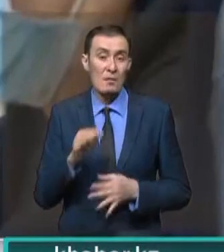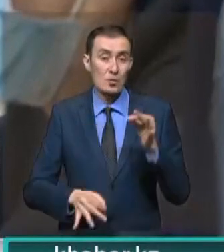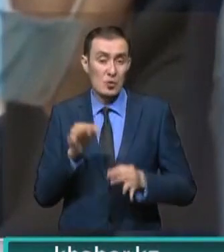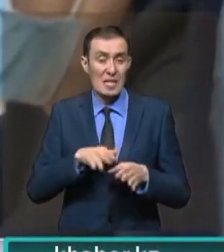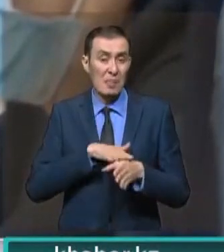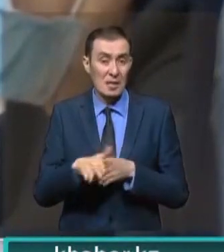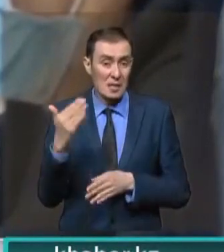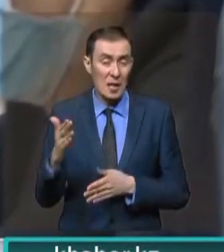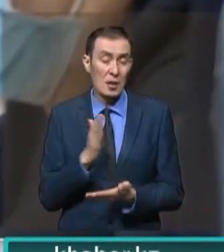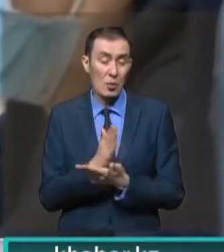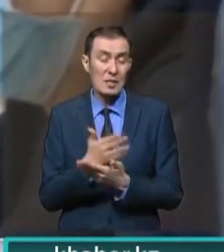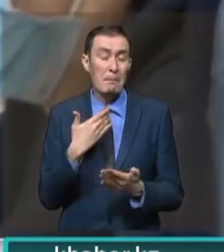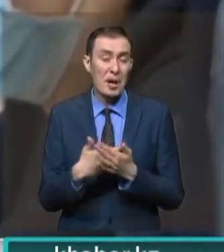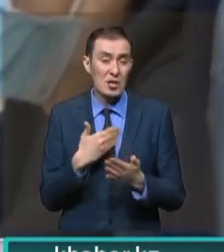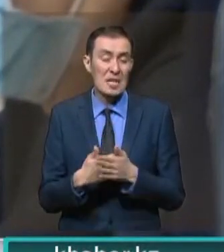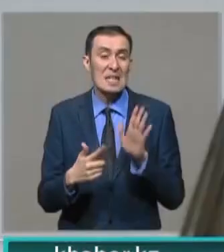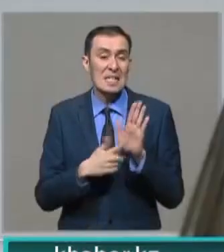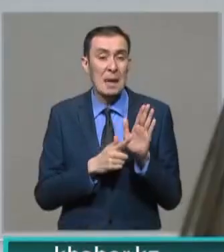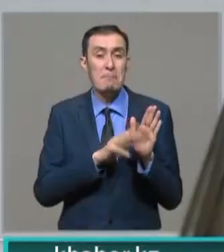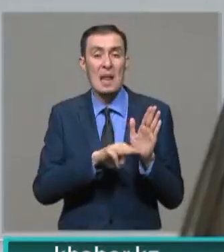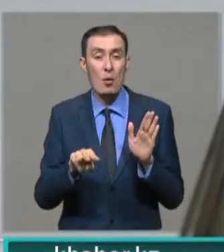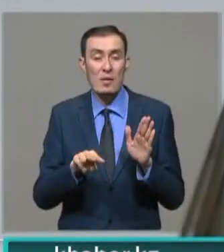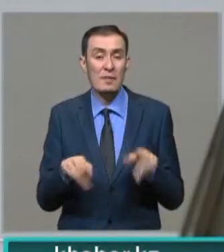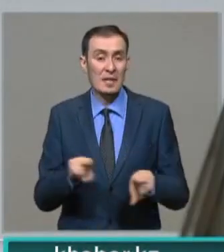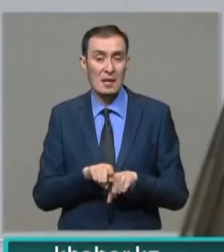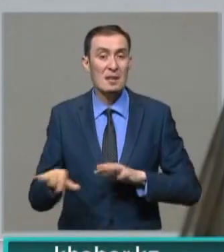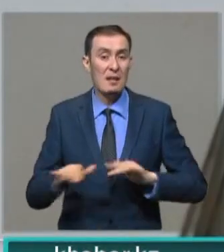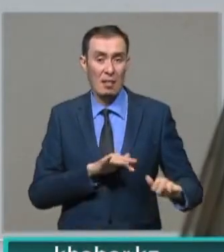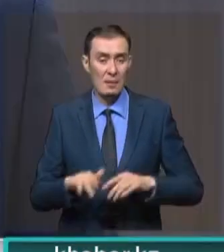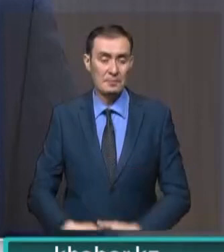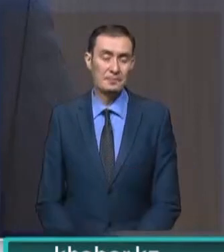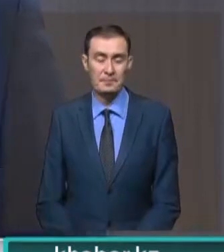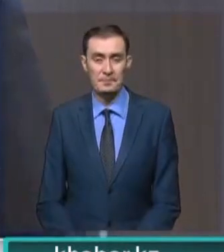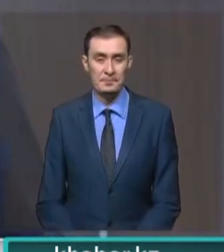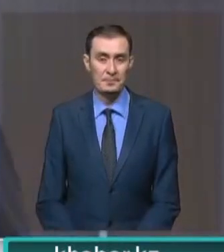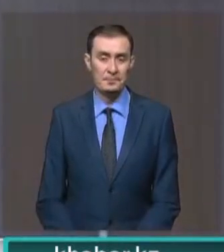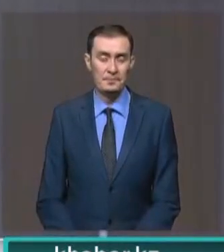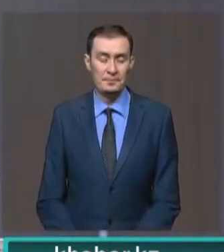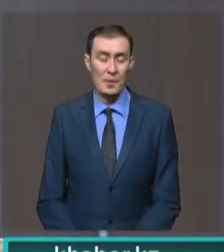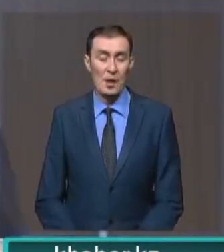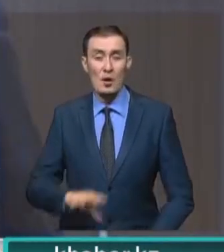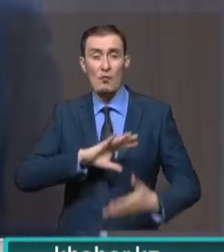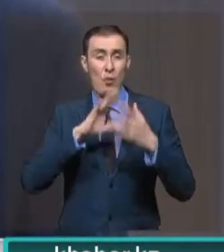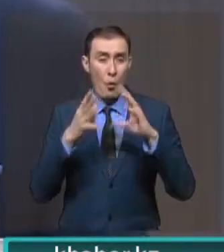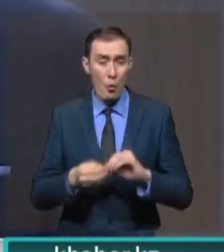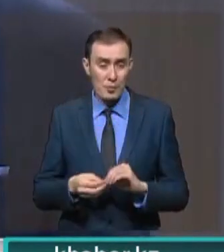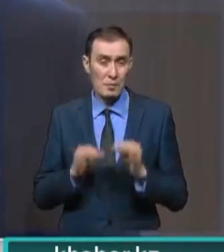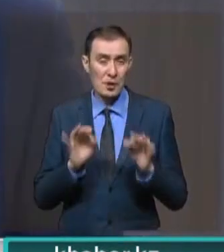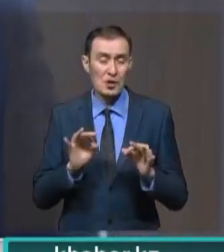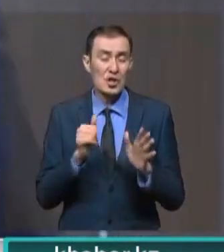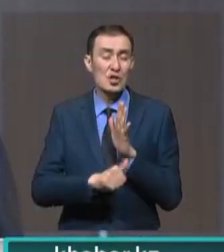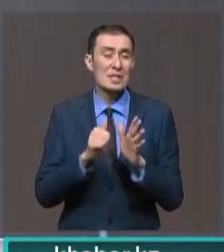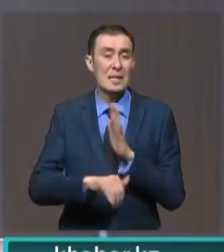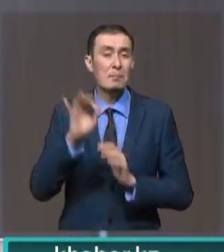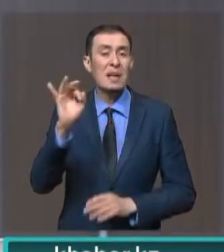исполнителей находится почти 7 миллионов дел в общей массе практически 60